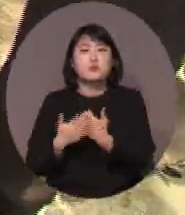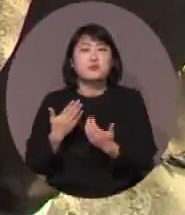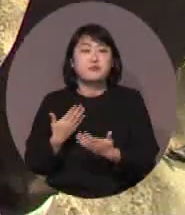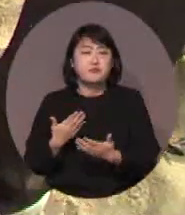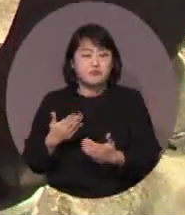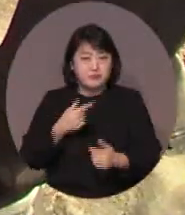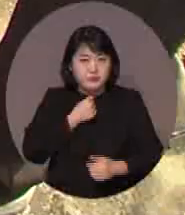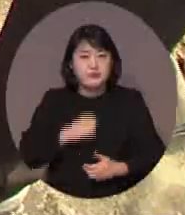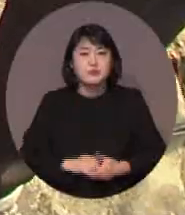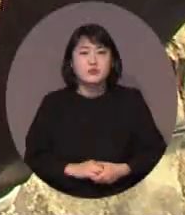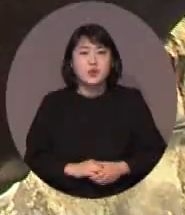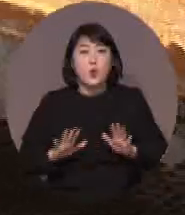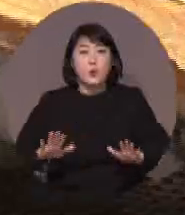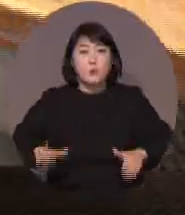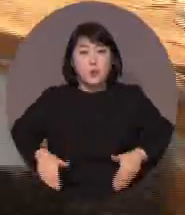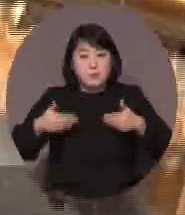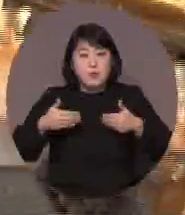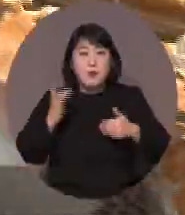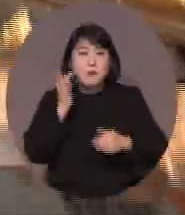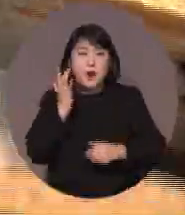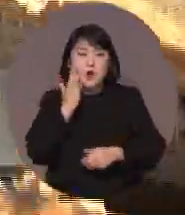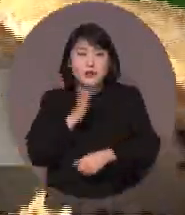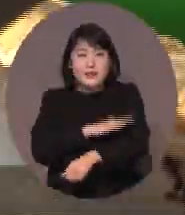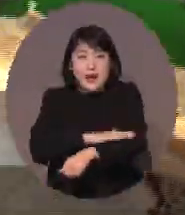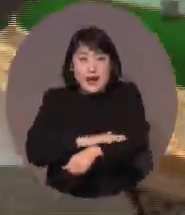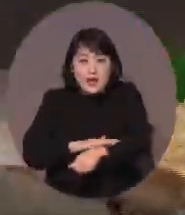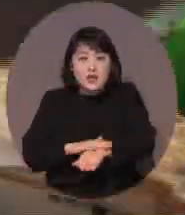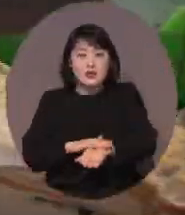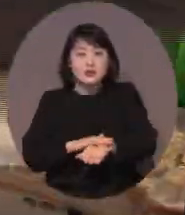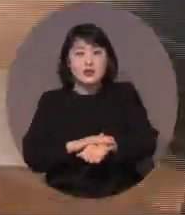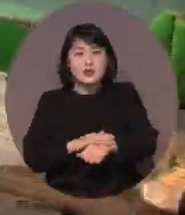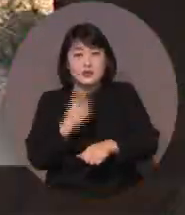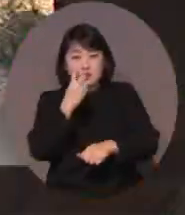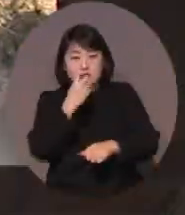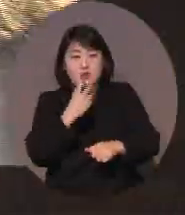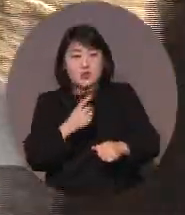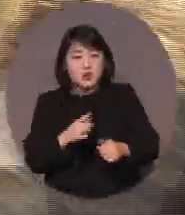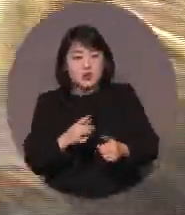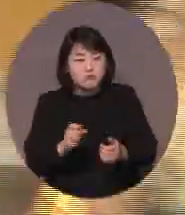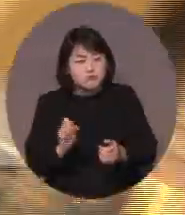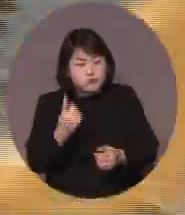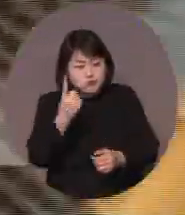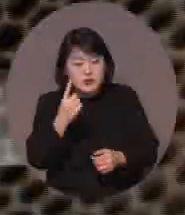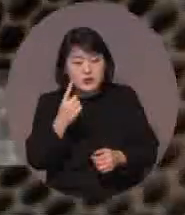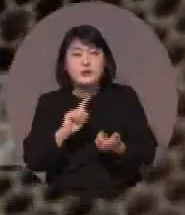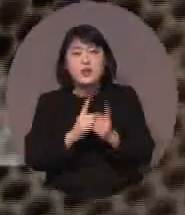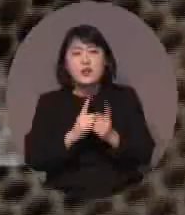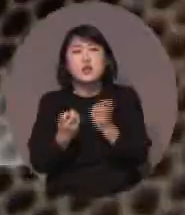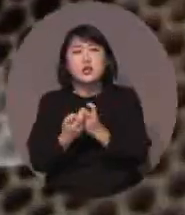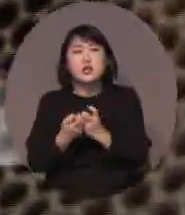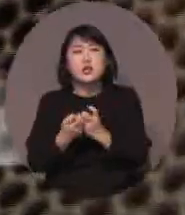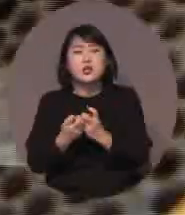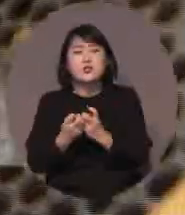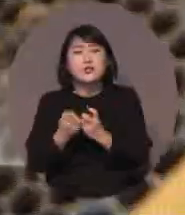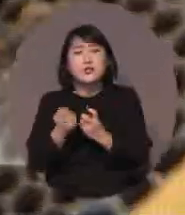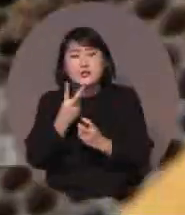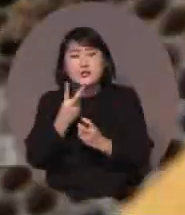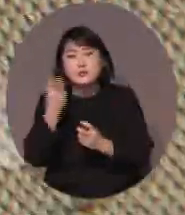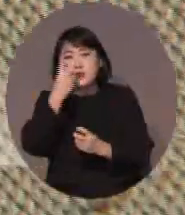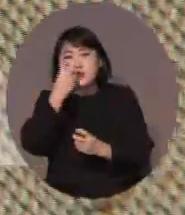농촌진흥청은 올 봄에 꿀벌을 잘 지킨 농가를 대상으로 꿀벌 실종의 원인과 대책을 다시 찾을